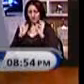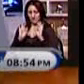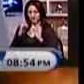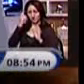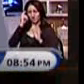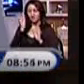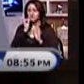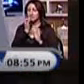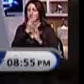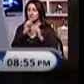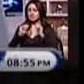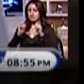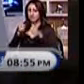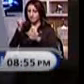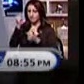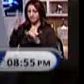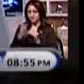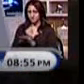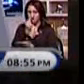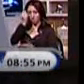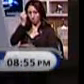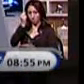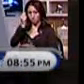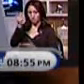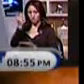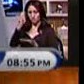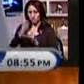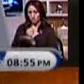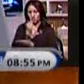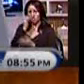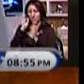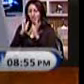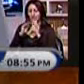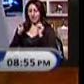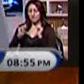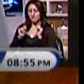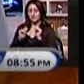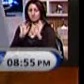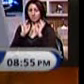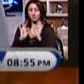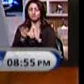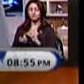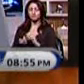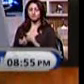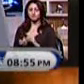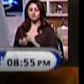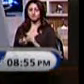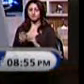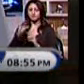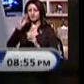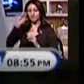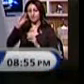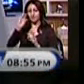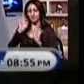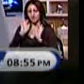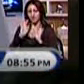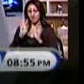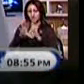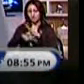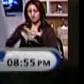سينمائية المنتج بياخد فلوسه من داخل بلده، وبالتالي كانت تحررت الكتابة السينمائية والإخراج